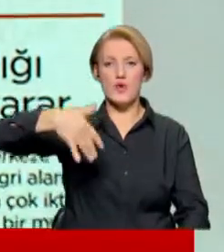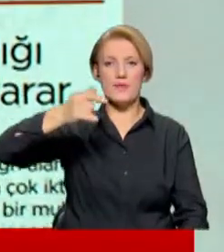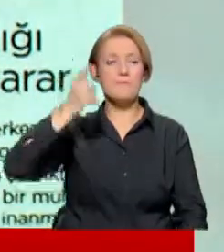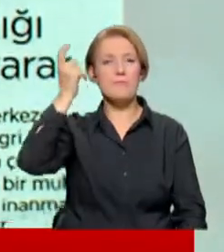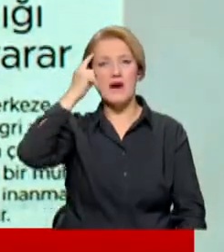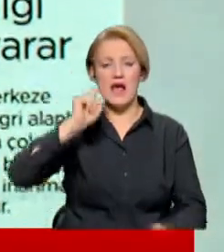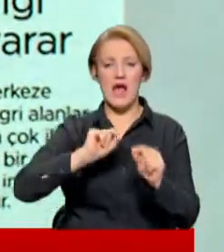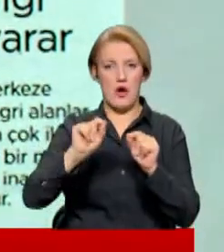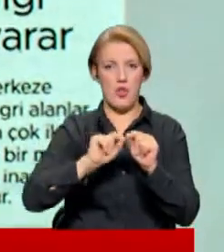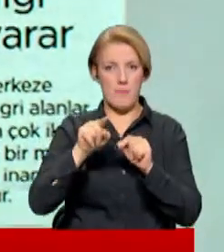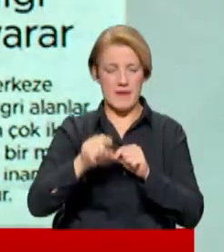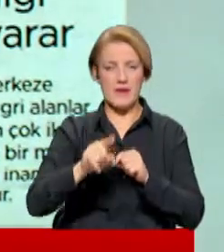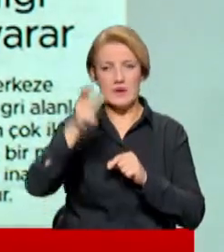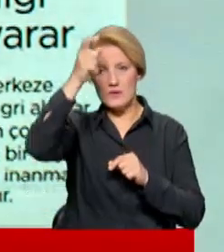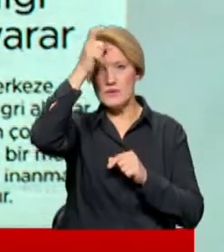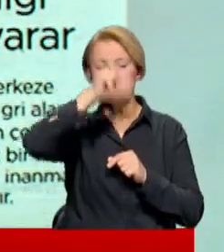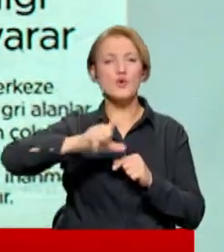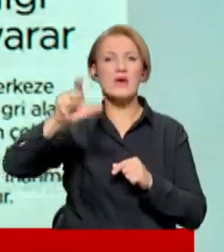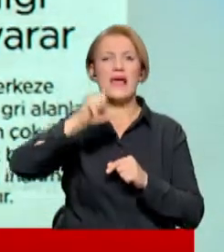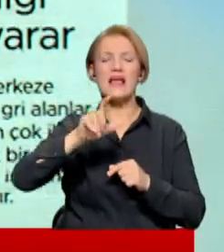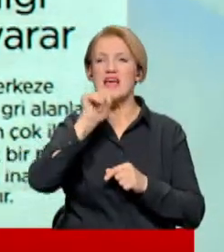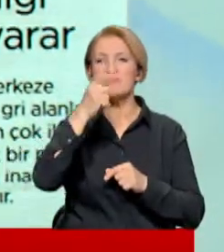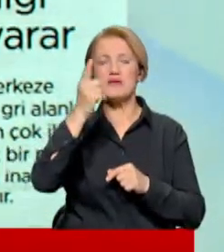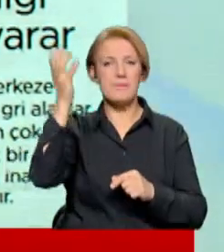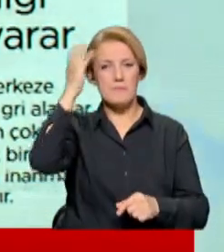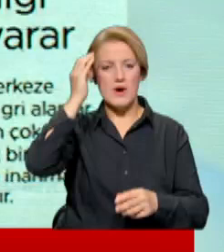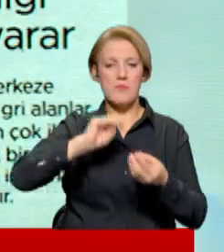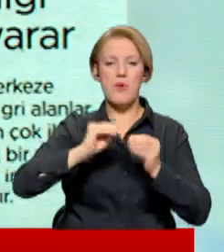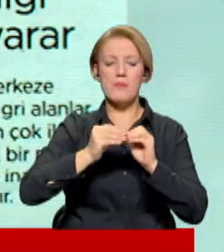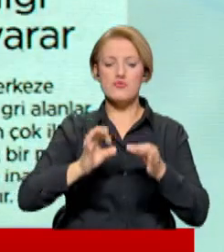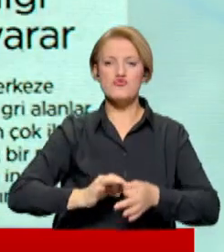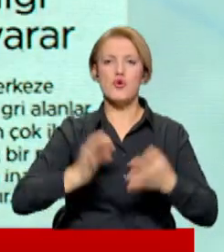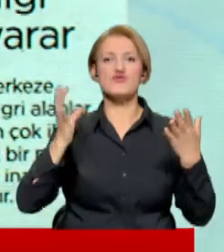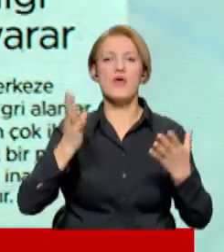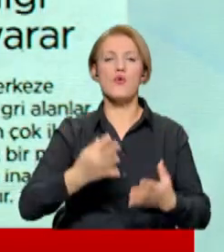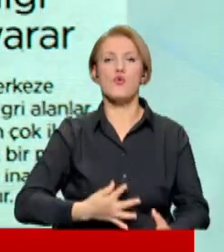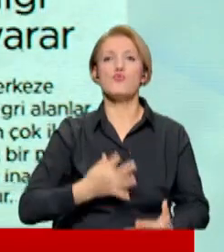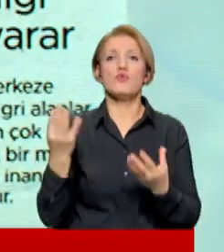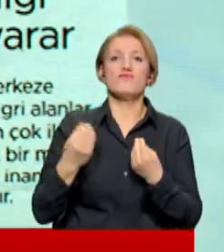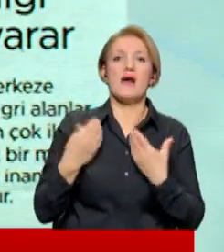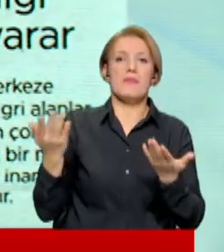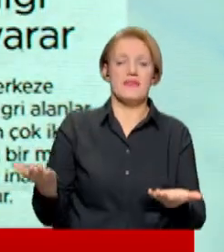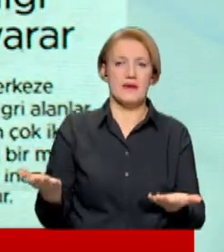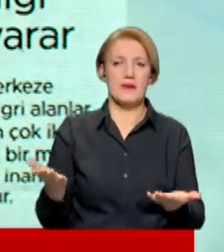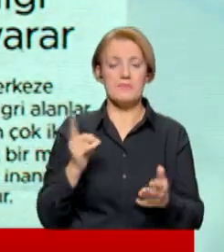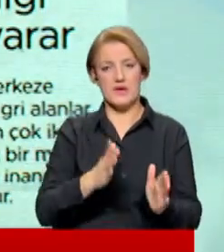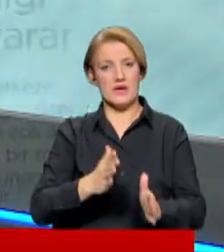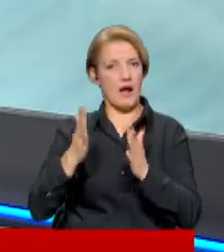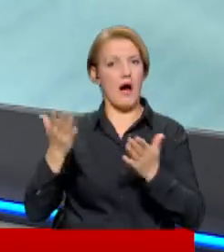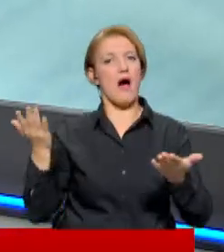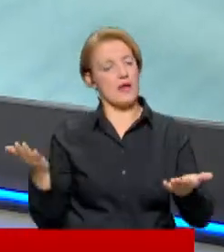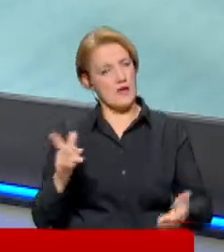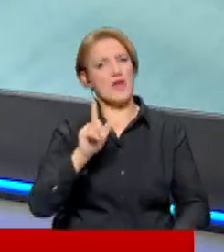başta ekonomi olmak üzere ülkenin hiçbir temel sorununu çözeceğine dair Umut vermedi ama bir yandan da hani